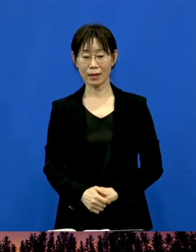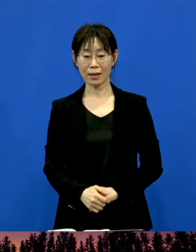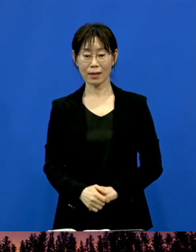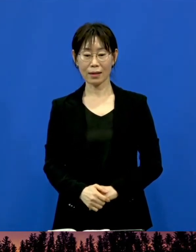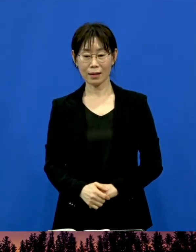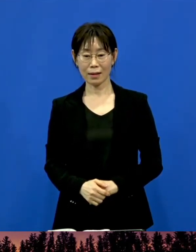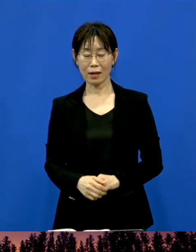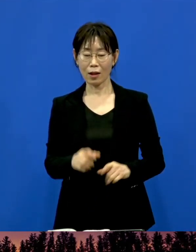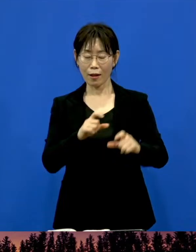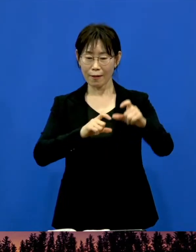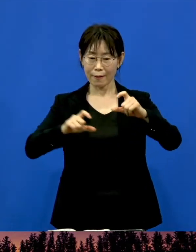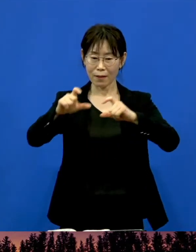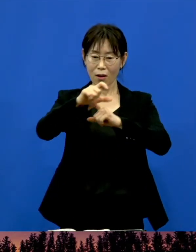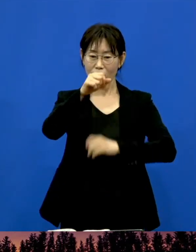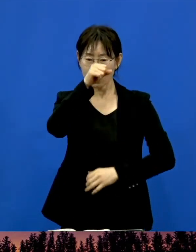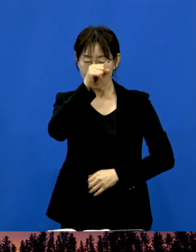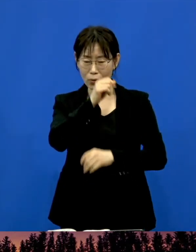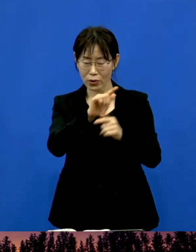생깁니다.